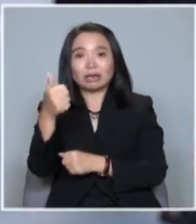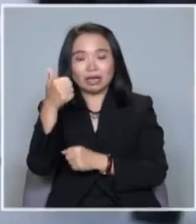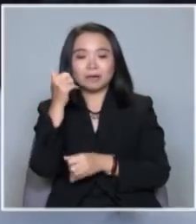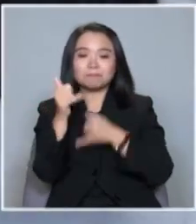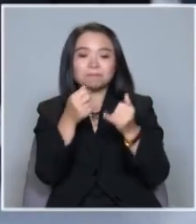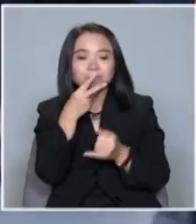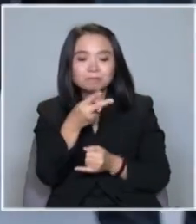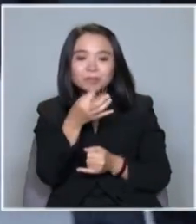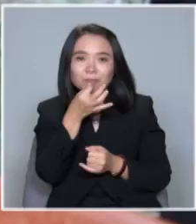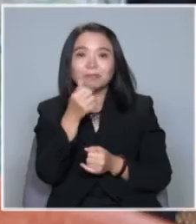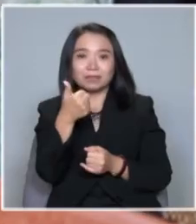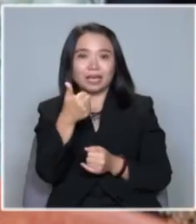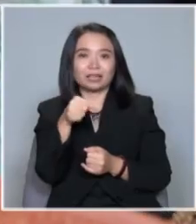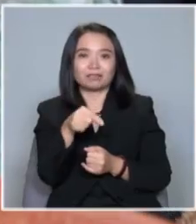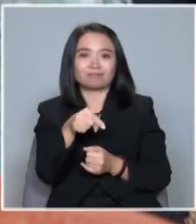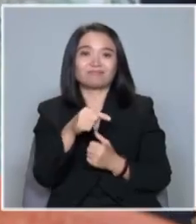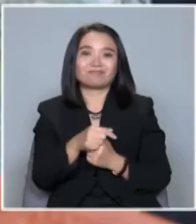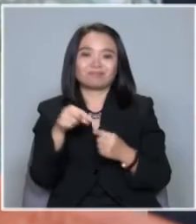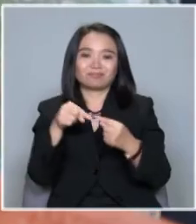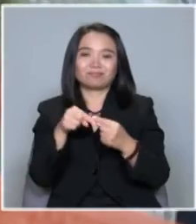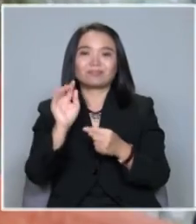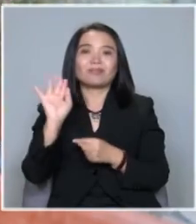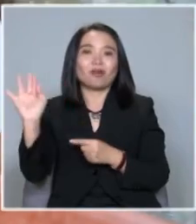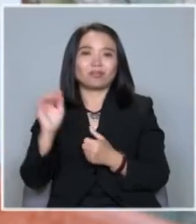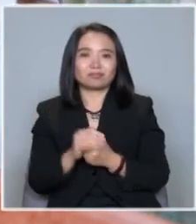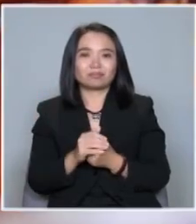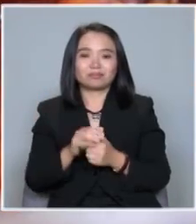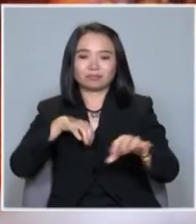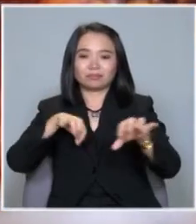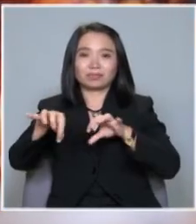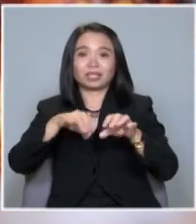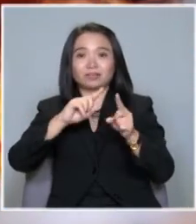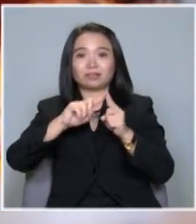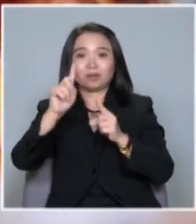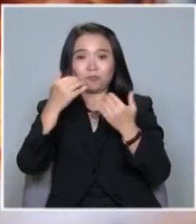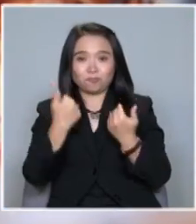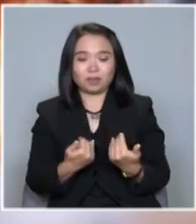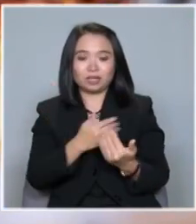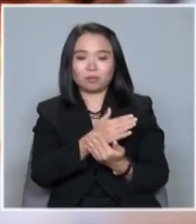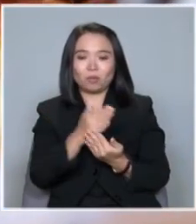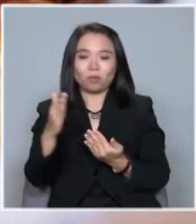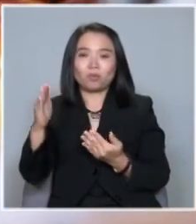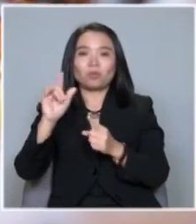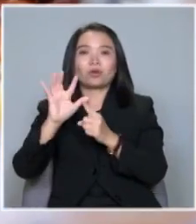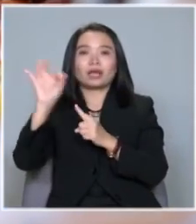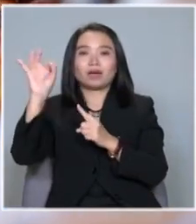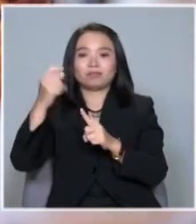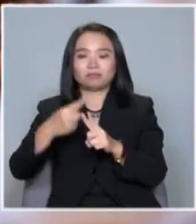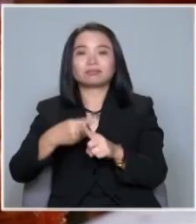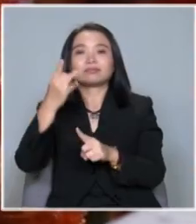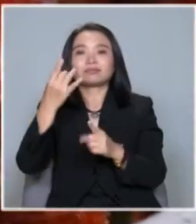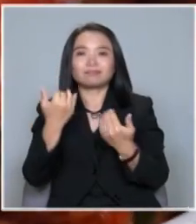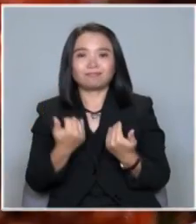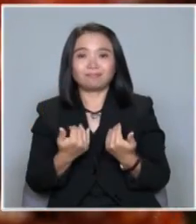มชิมช็อปได้ที่งาน World Food Expo 2017ซึ่งจะจัดขึ้นตั้งแต่วันนี้เป็นต้นไปถึงวันที่9เมษายน